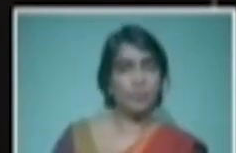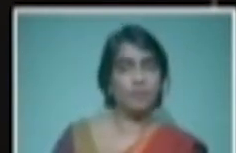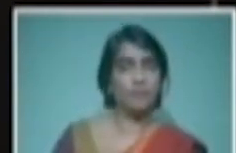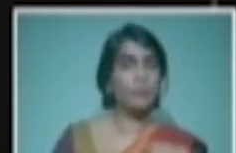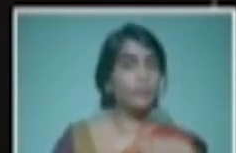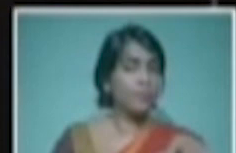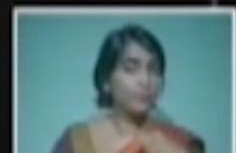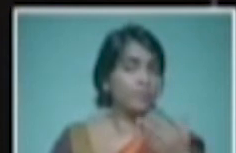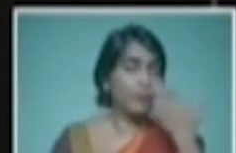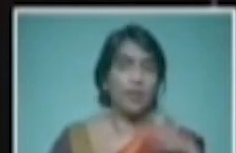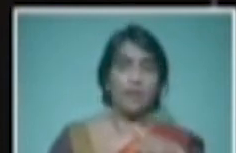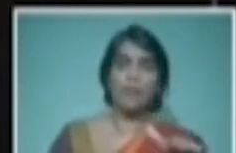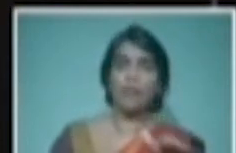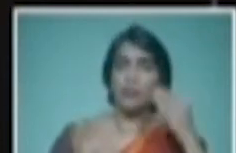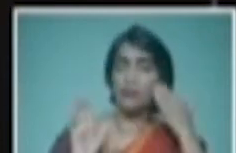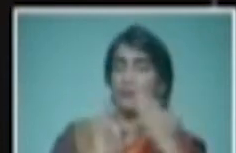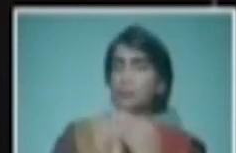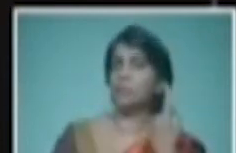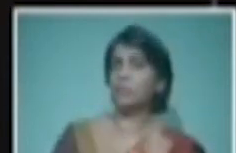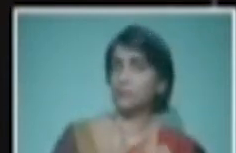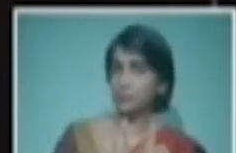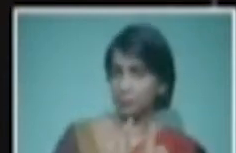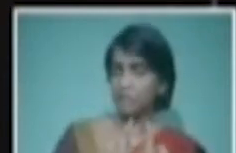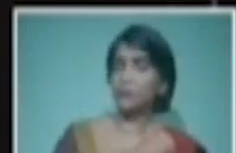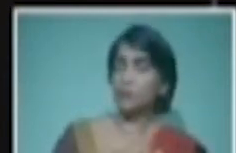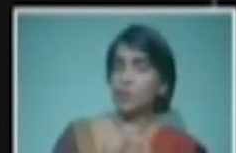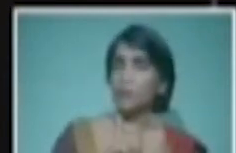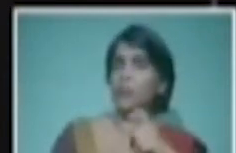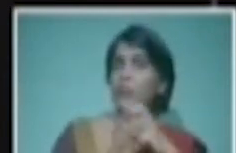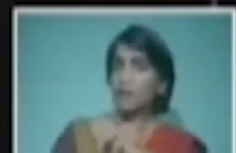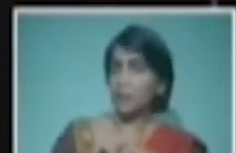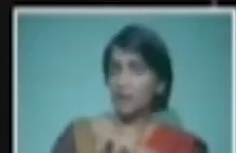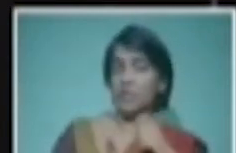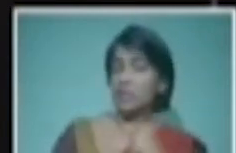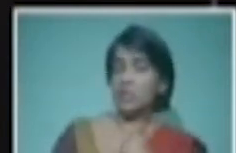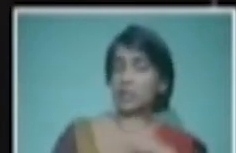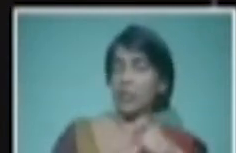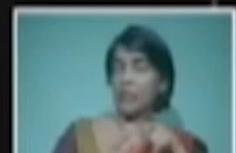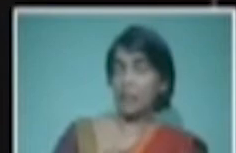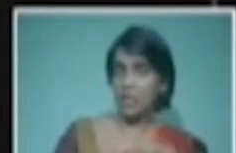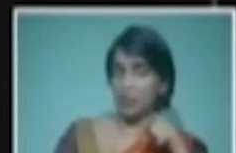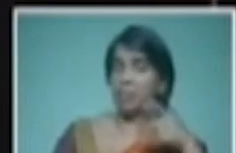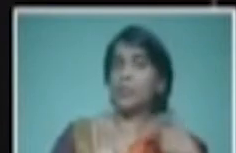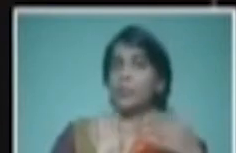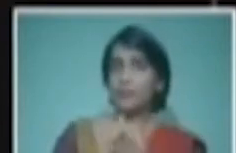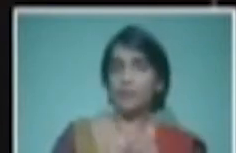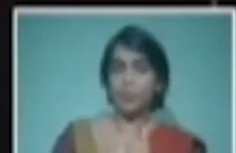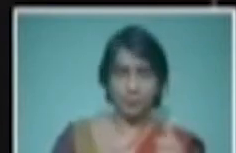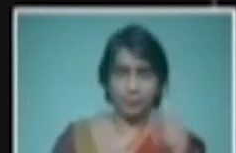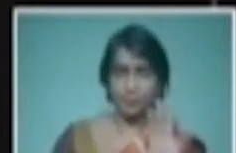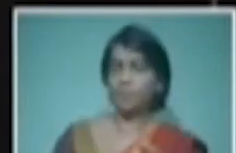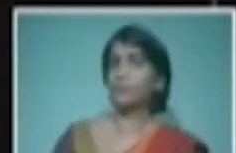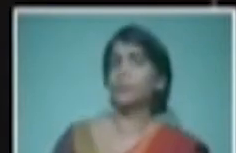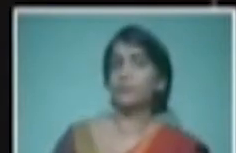යොදාගත හැකි ඉඩම් පිළිබඳ සමීක්ෂණයක් සියලුම දිස්ත්‍රික් ලේකම් වරුන් සම්බන්ධීකරමින් සිදු කරමින් පවතිනවා